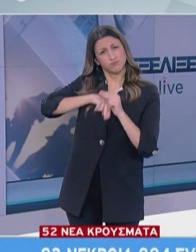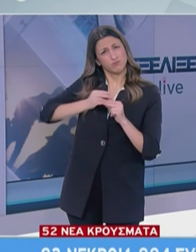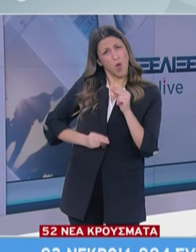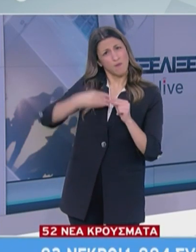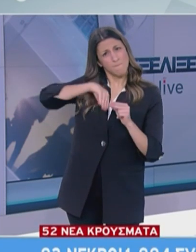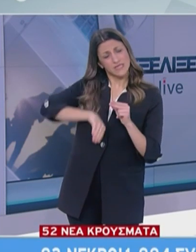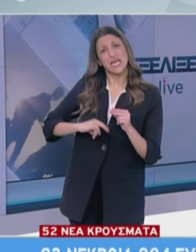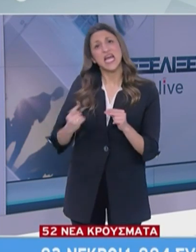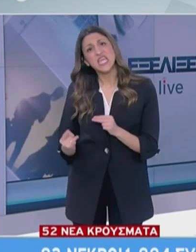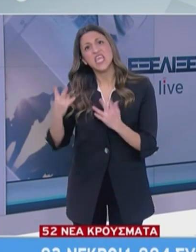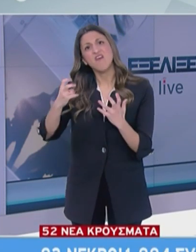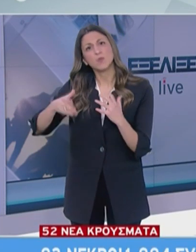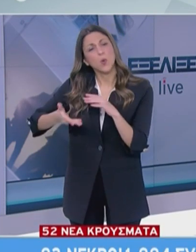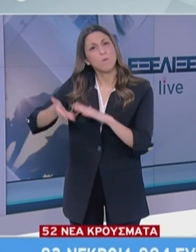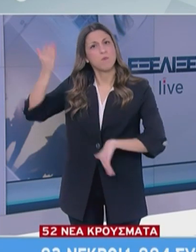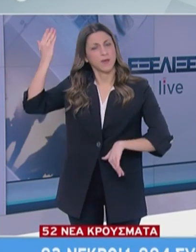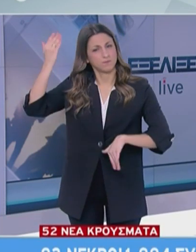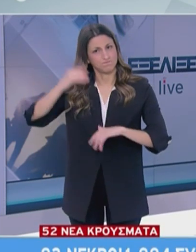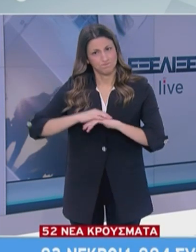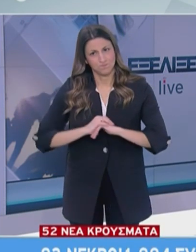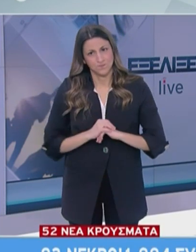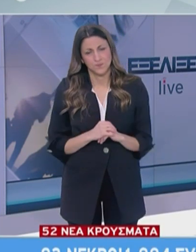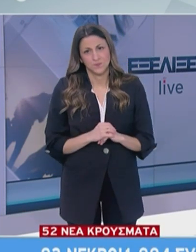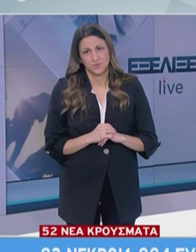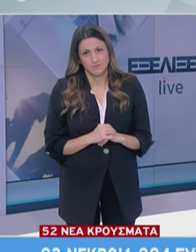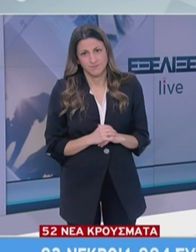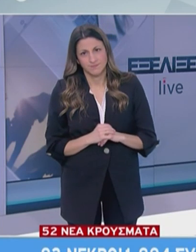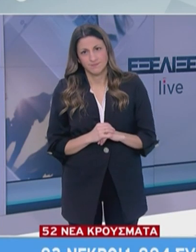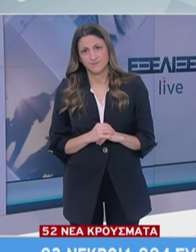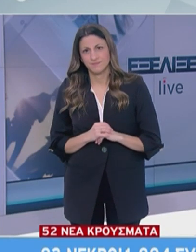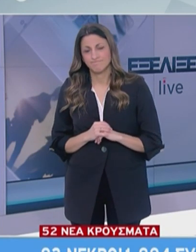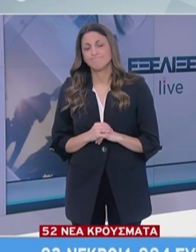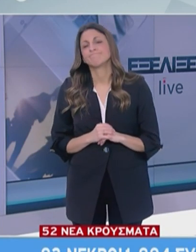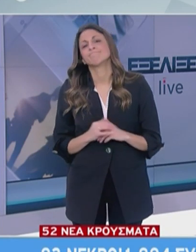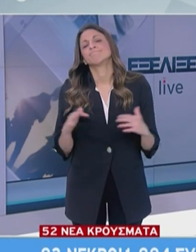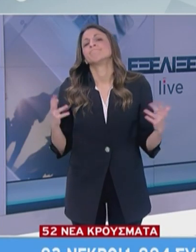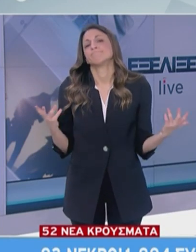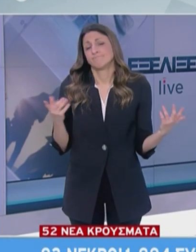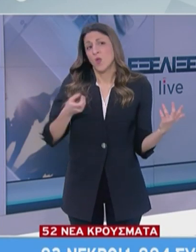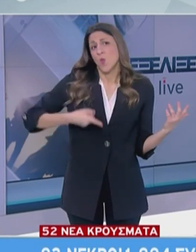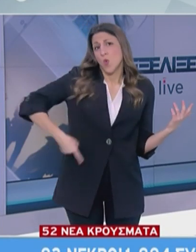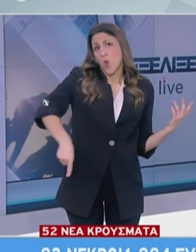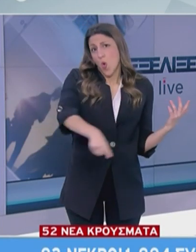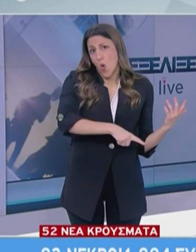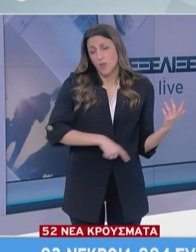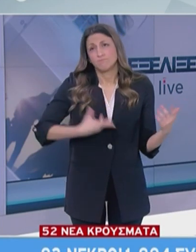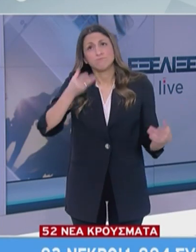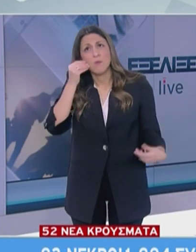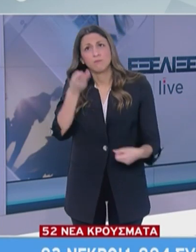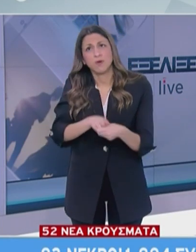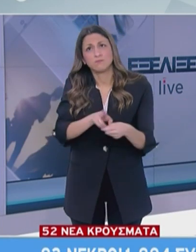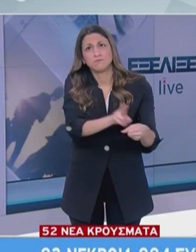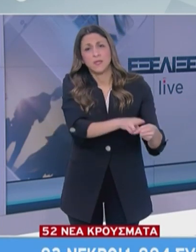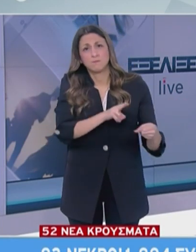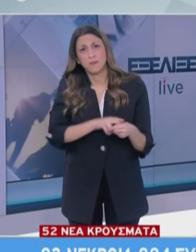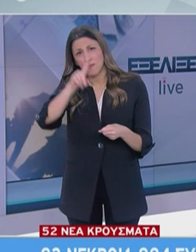ηλικία 70 ετών και άνω. Δεν μπορώ, ούτε θα μπορέσω να συνηθίσω, όπως και όλοι μας, τους θανάτους αυτής της